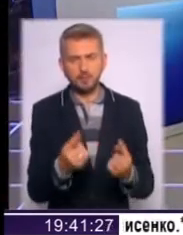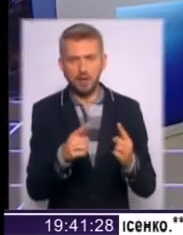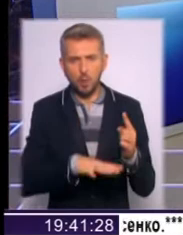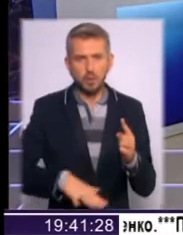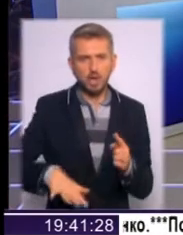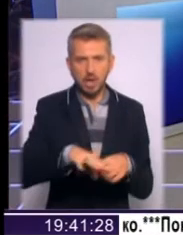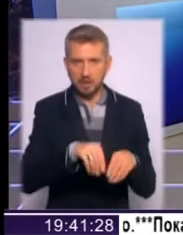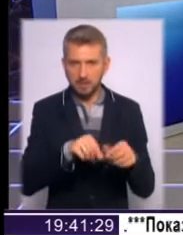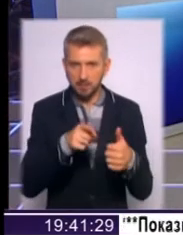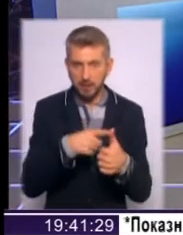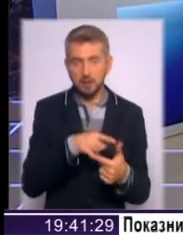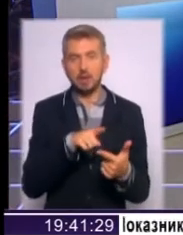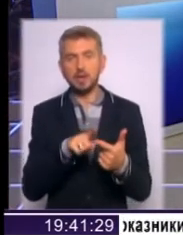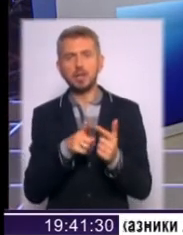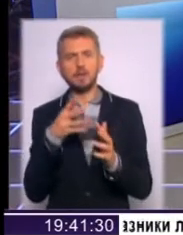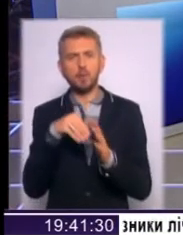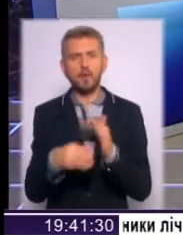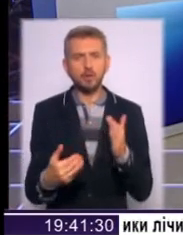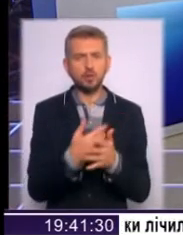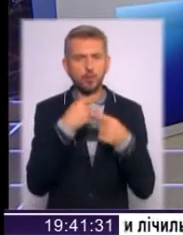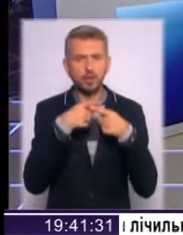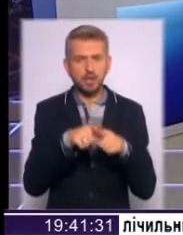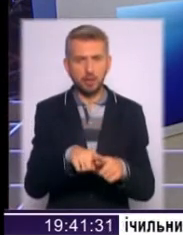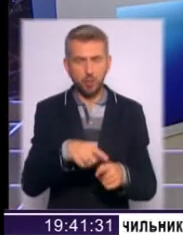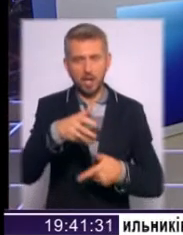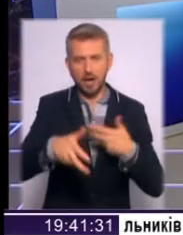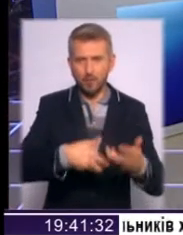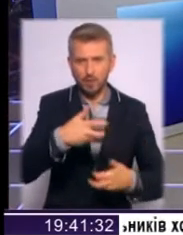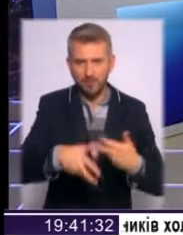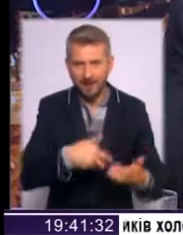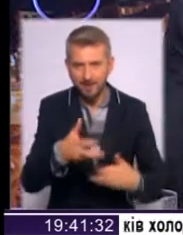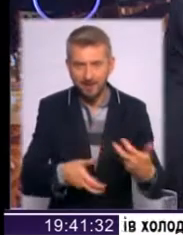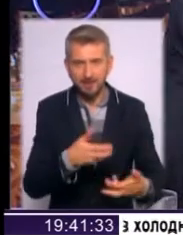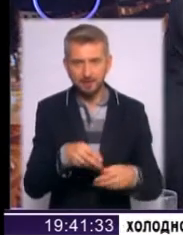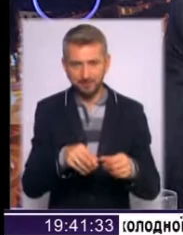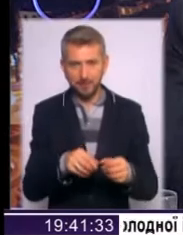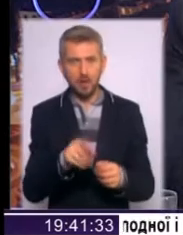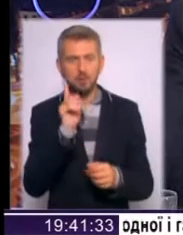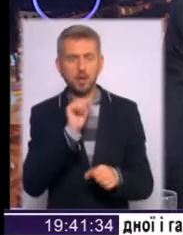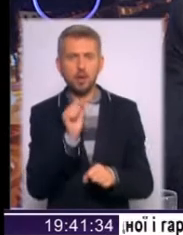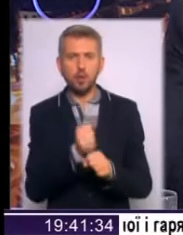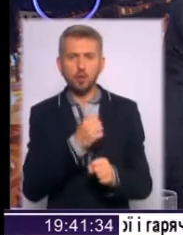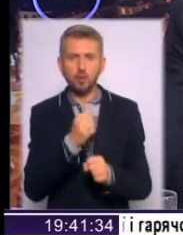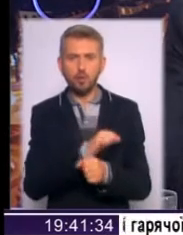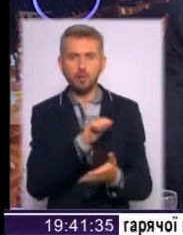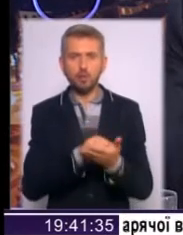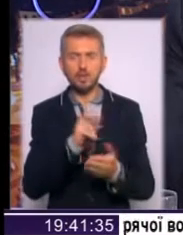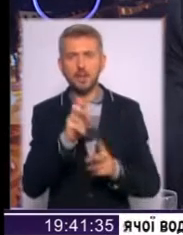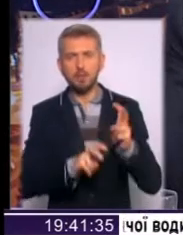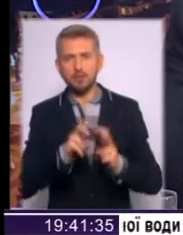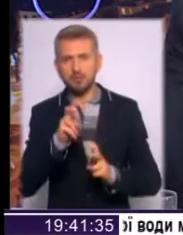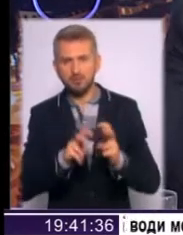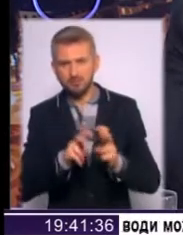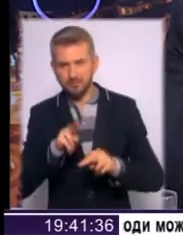ділянки землі, це запровадження нової технології рекультивації, це поки розробка документації на будівництво заводу, поки